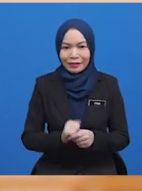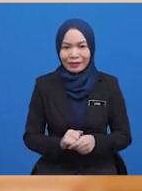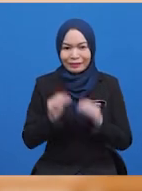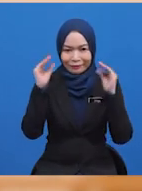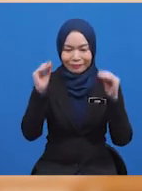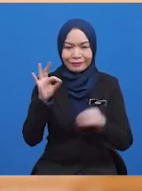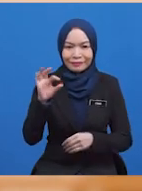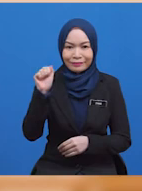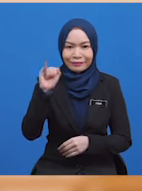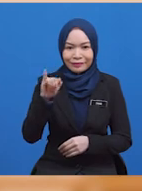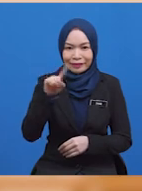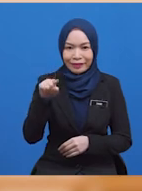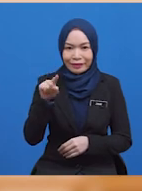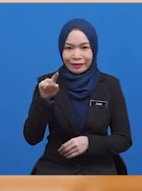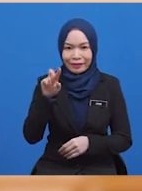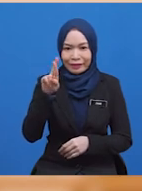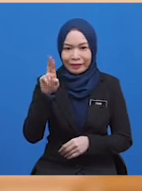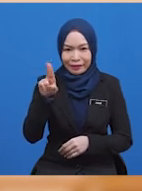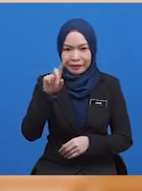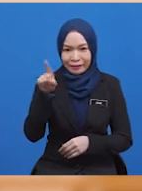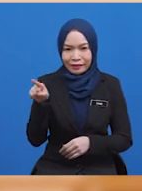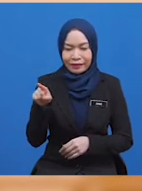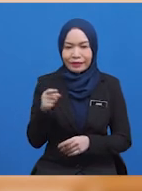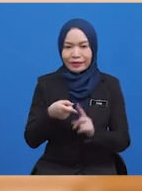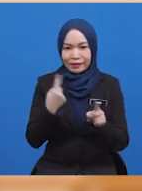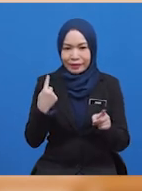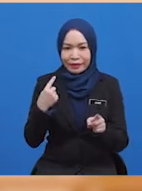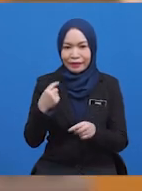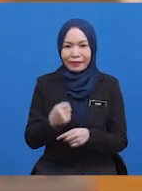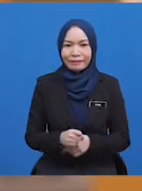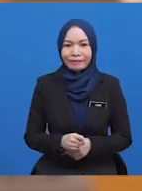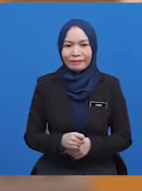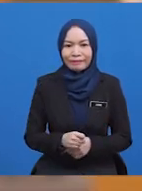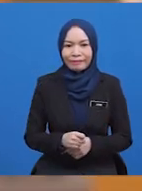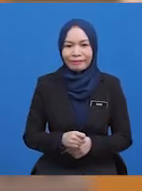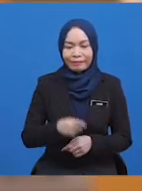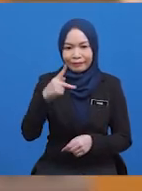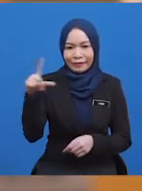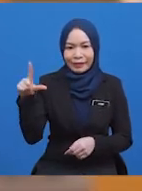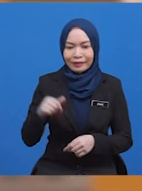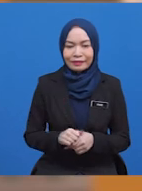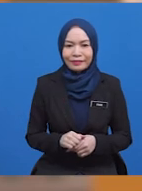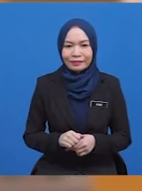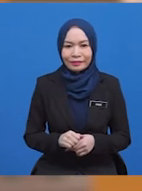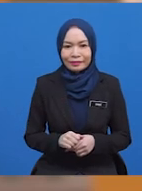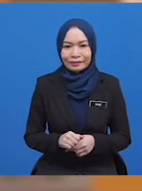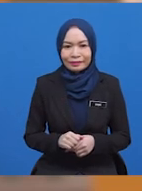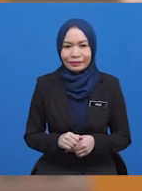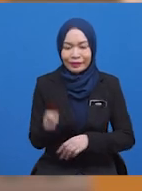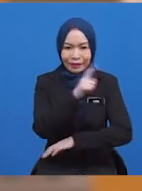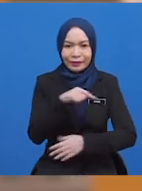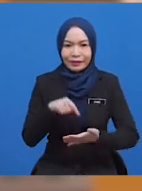chegou Fairuz dari SMK Bandar Sri Damansara satu pada hari ini kita akan mengkaji